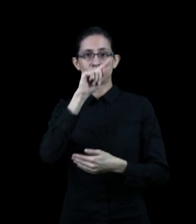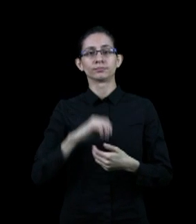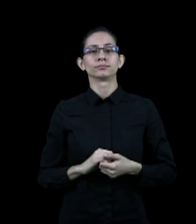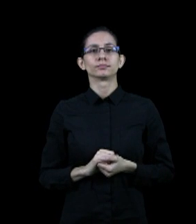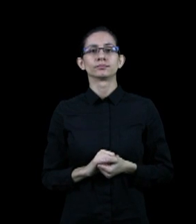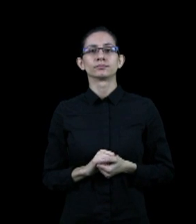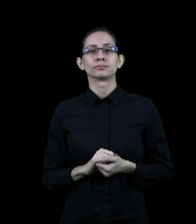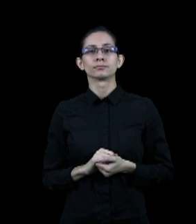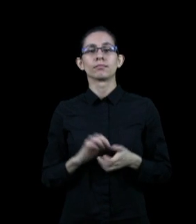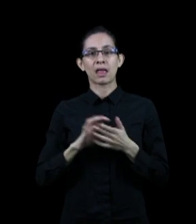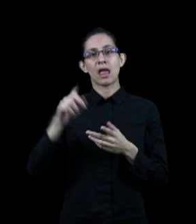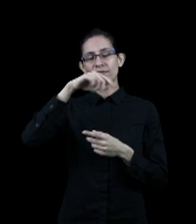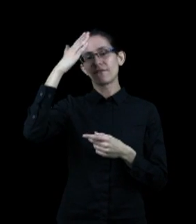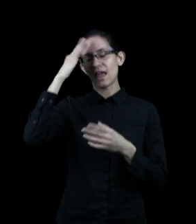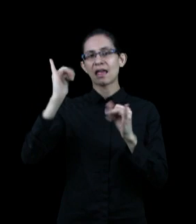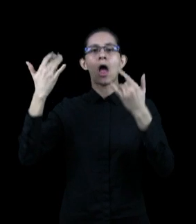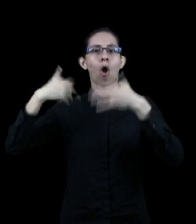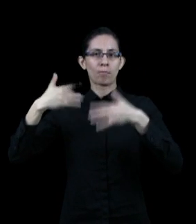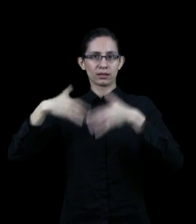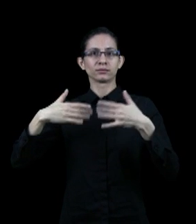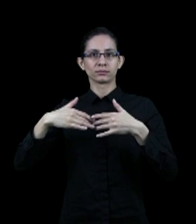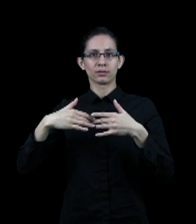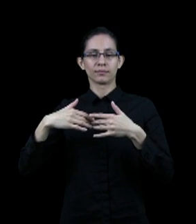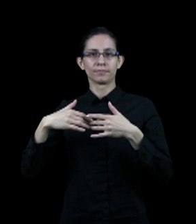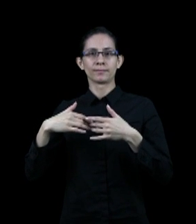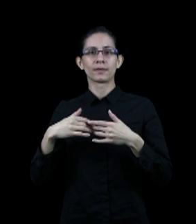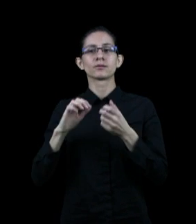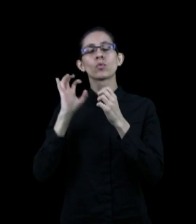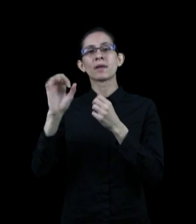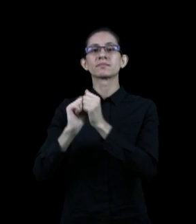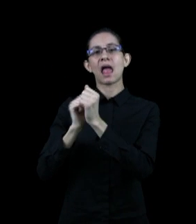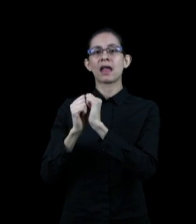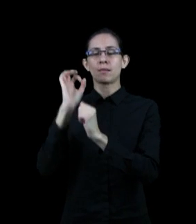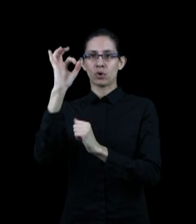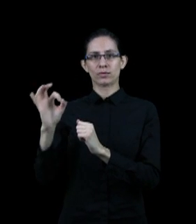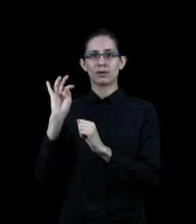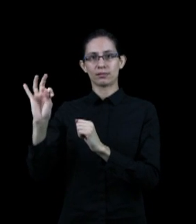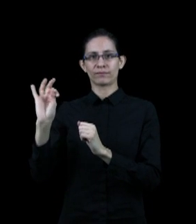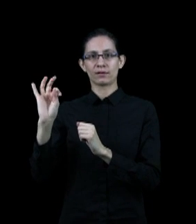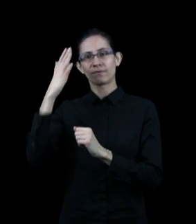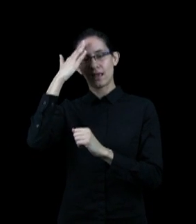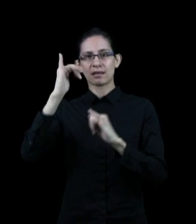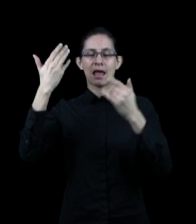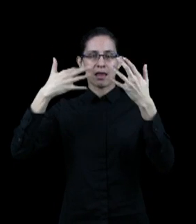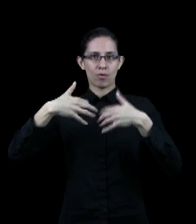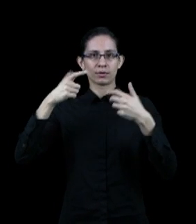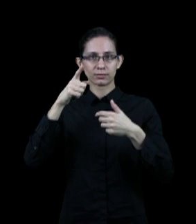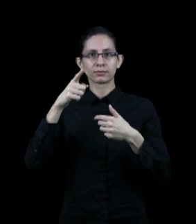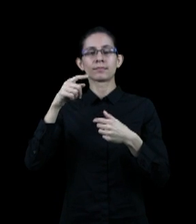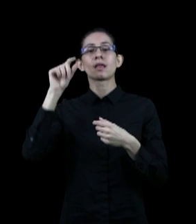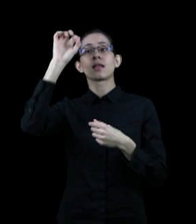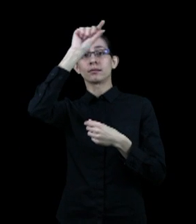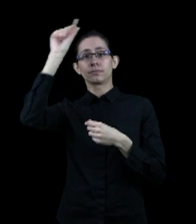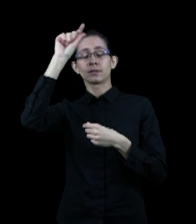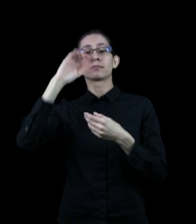Elastyczność podaży. Na pewno wiecie, jak to policzyć. To będzie procentowa zmiana